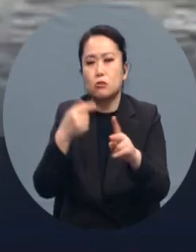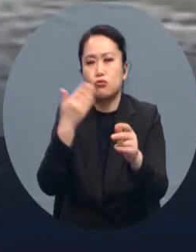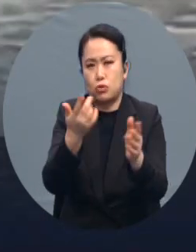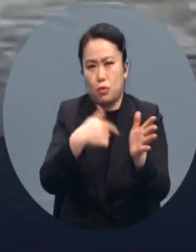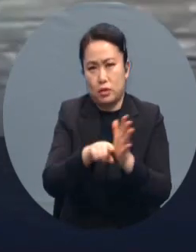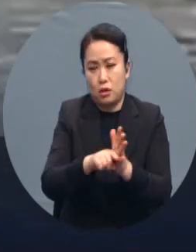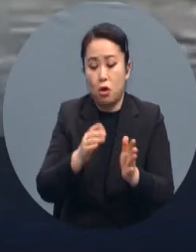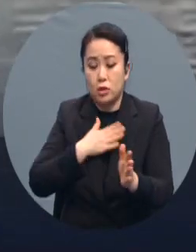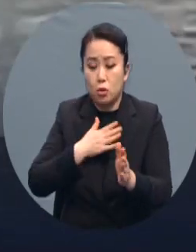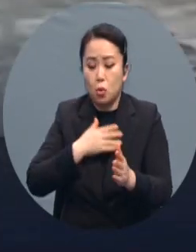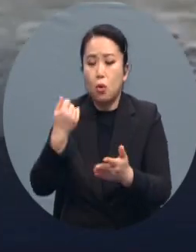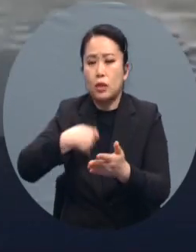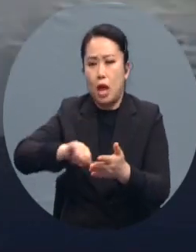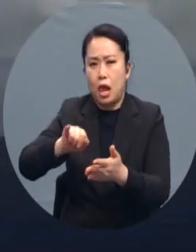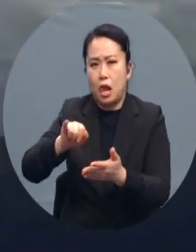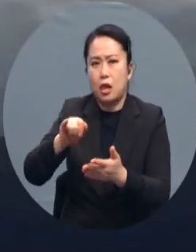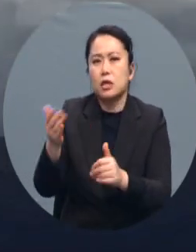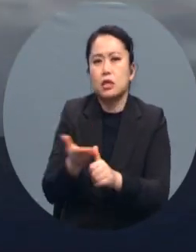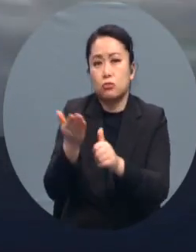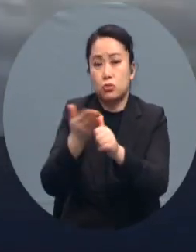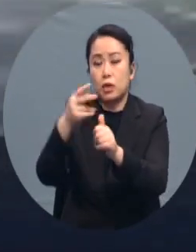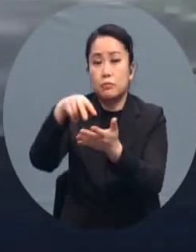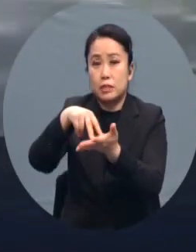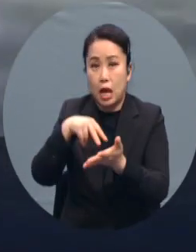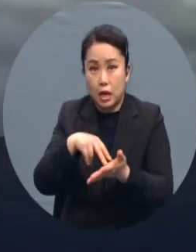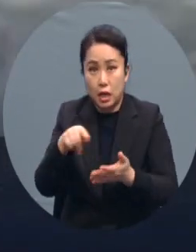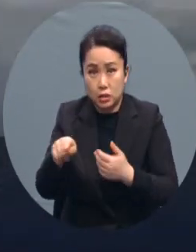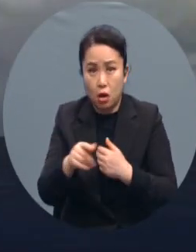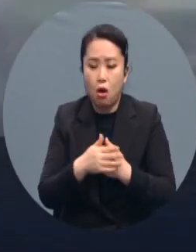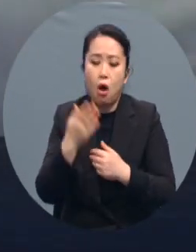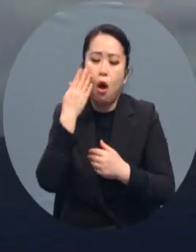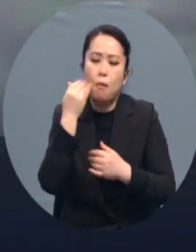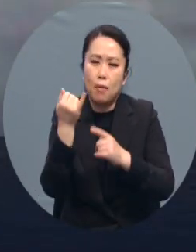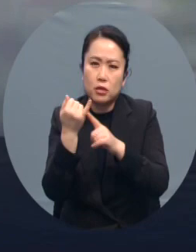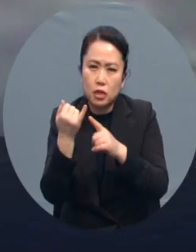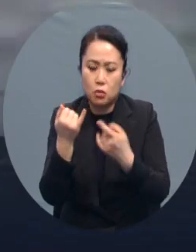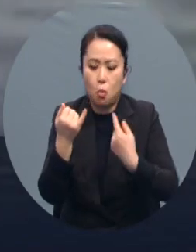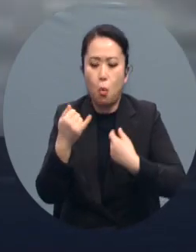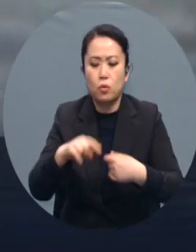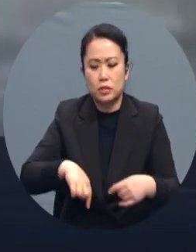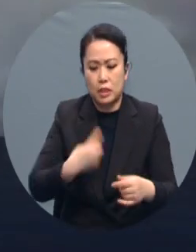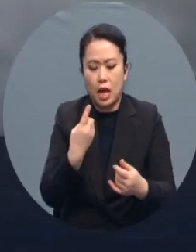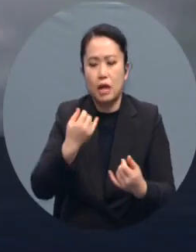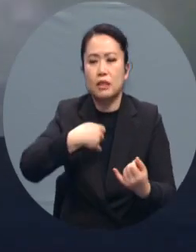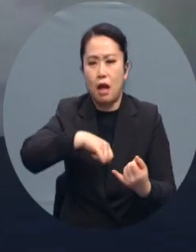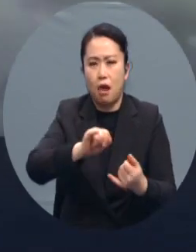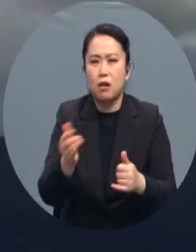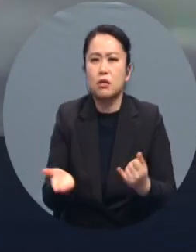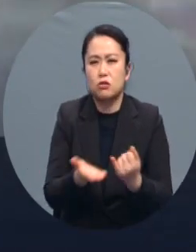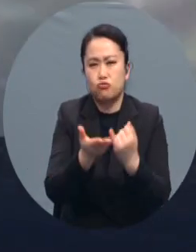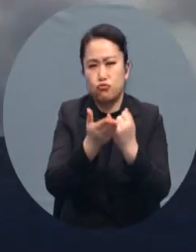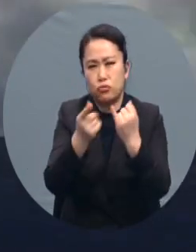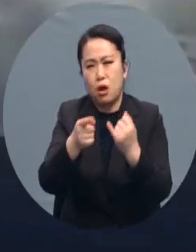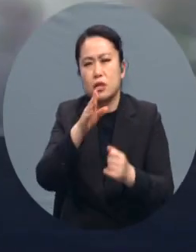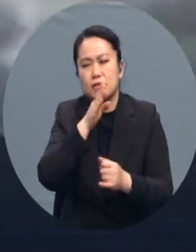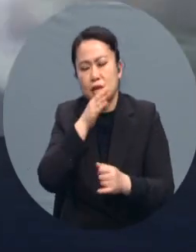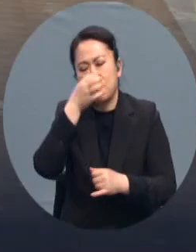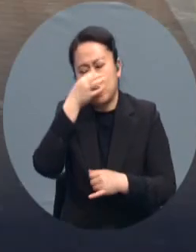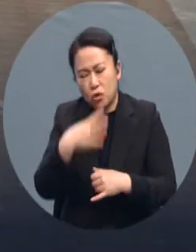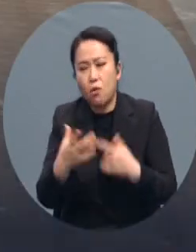이제 딸 키우는 입장에서 이제 부모라는 입장에서 어머니한테 딸을 혼자 키우는 것이 진짜 힘들